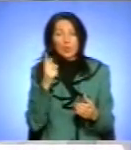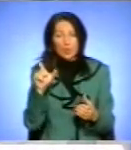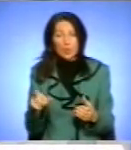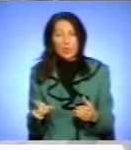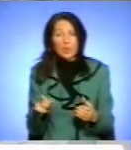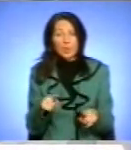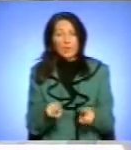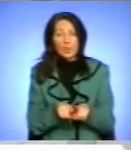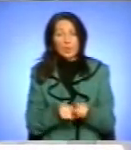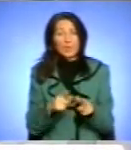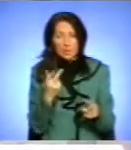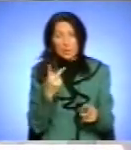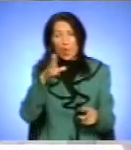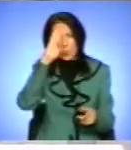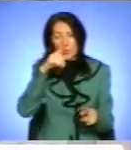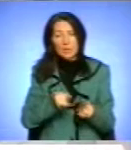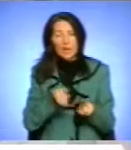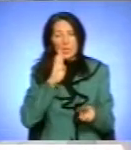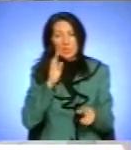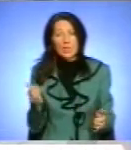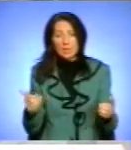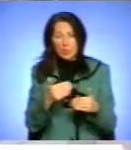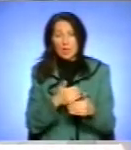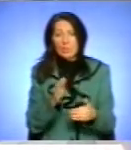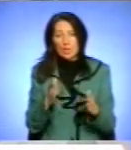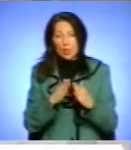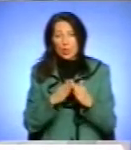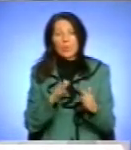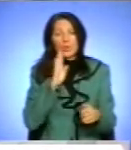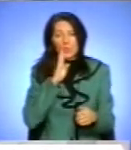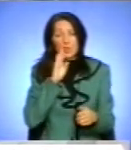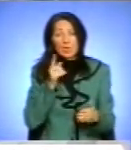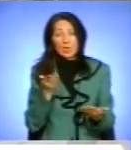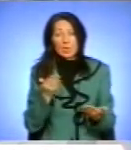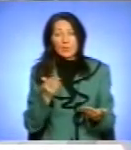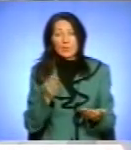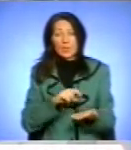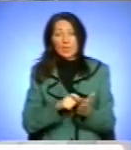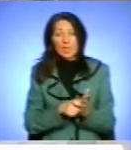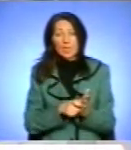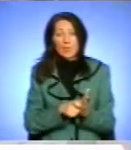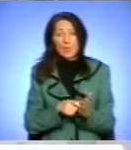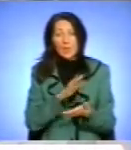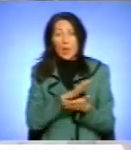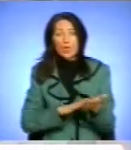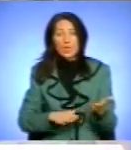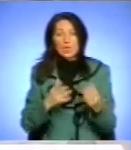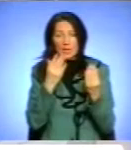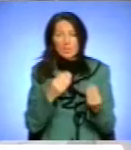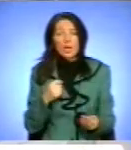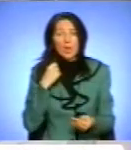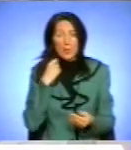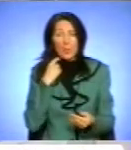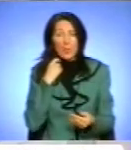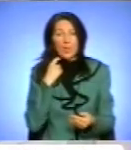із двох чоловіків та жінки зібрались в неї за місцем її проживання. На протязі дня вони розпивали